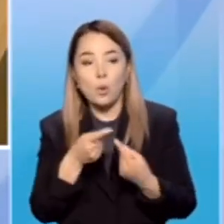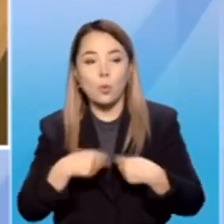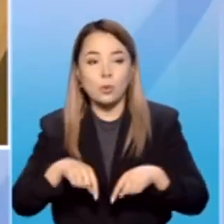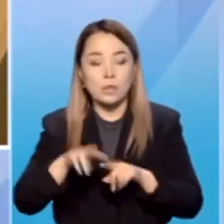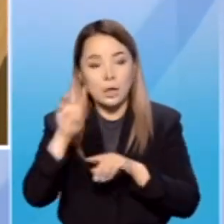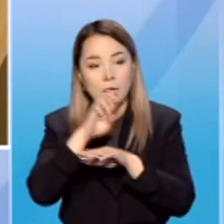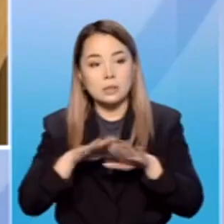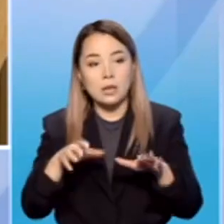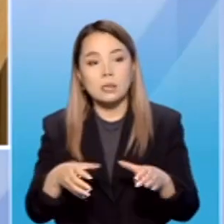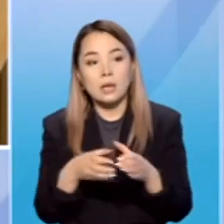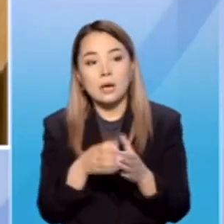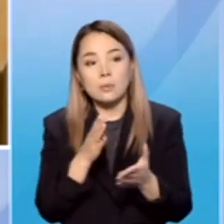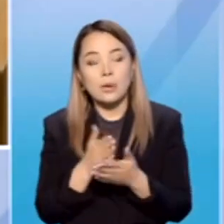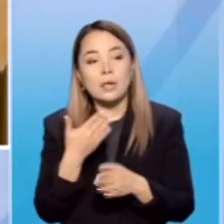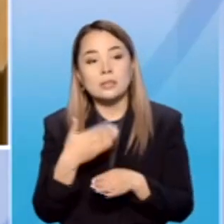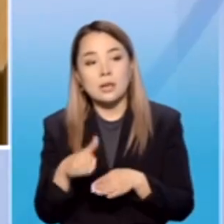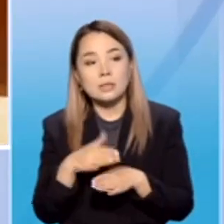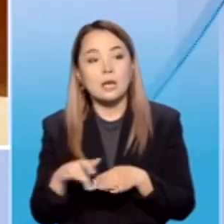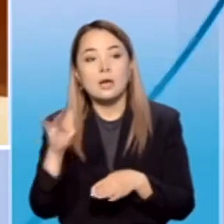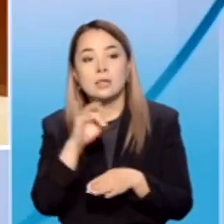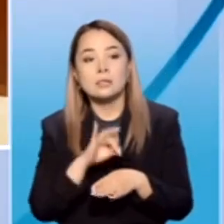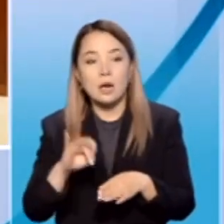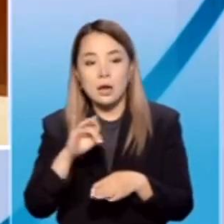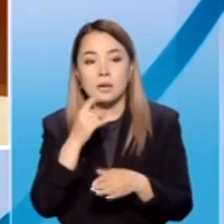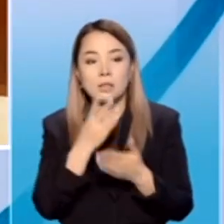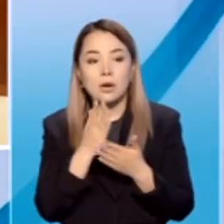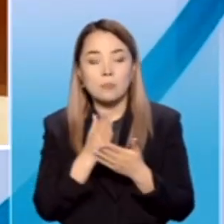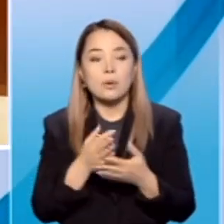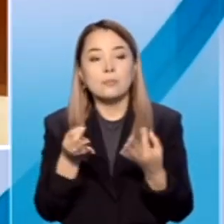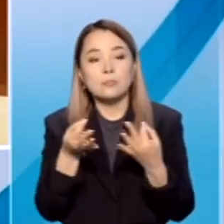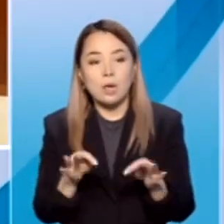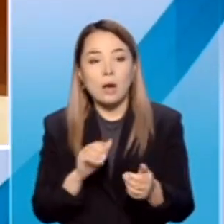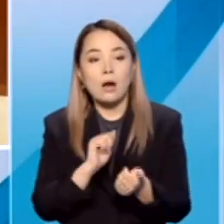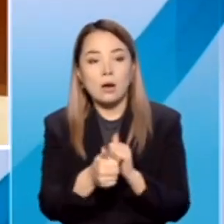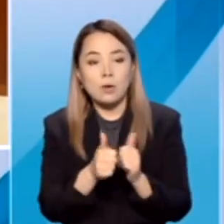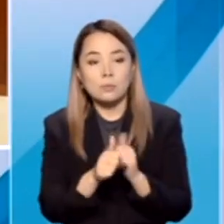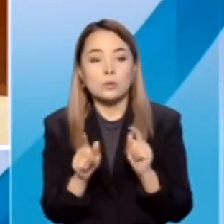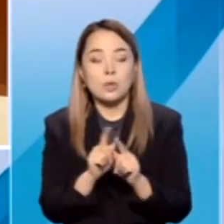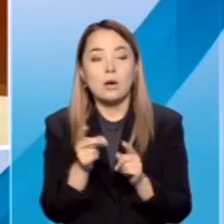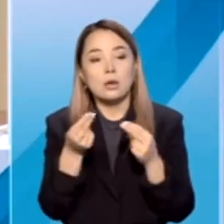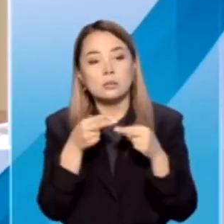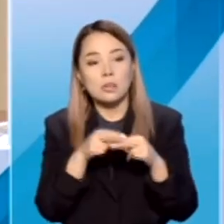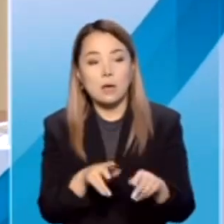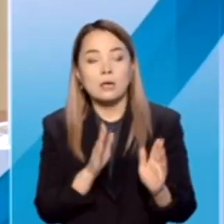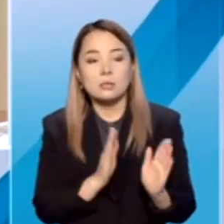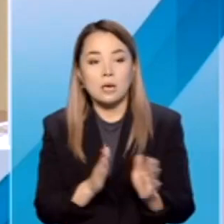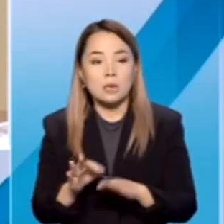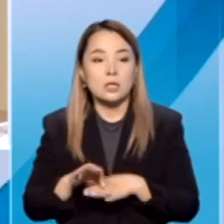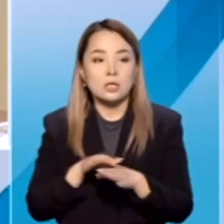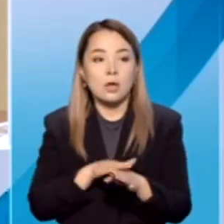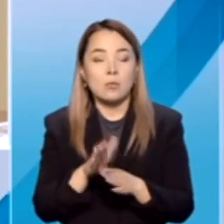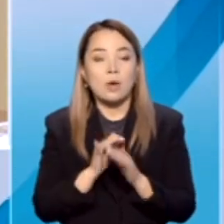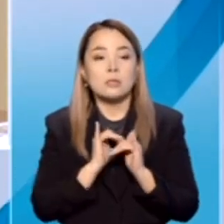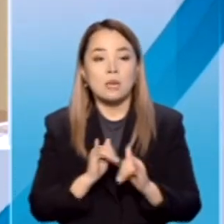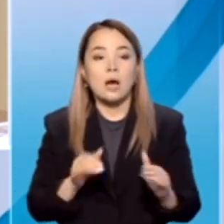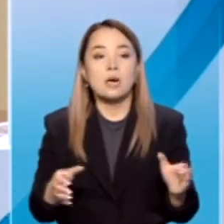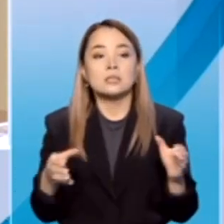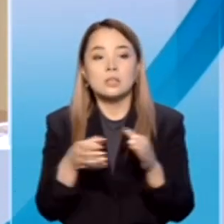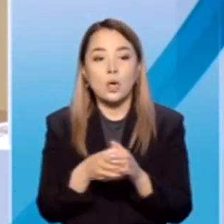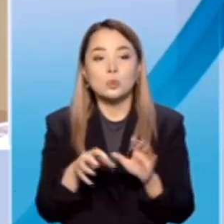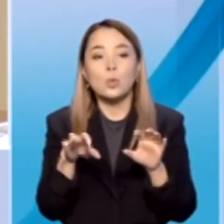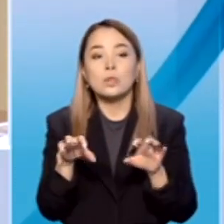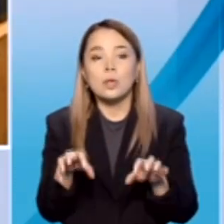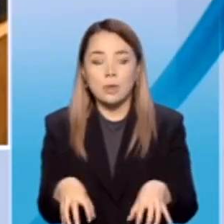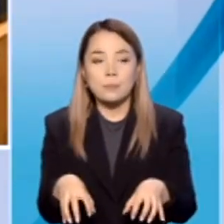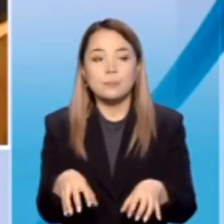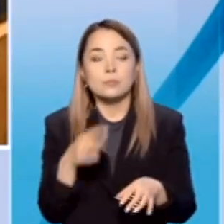одақ елдерімен халықтың несие тарихы туралы мәліметтерді емін-еркін алмасу бойынша қаржы нарығын реттеу және дамыту агенттігінің